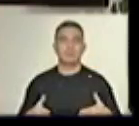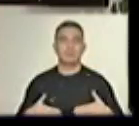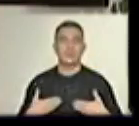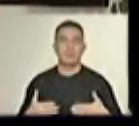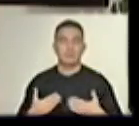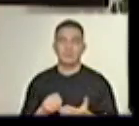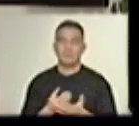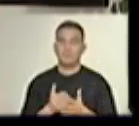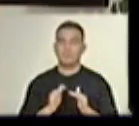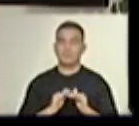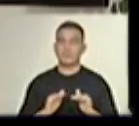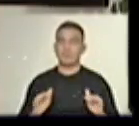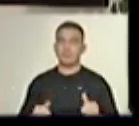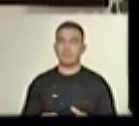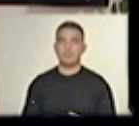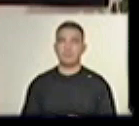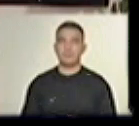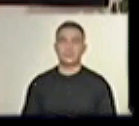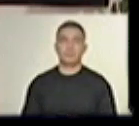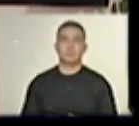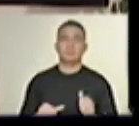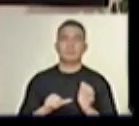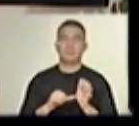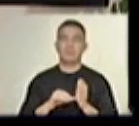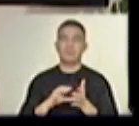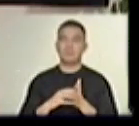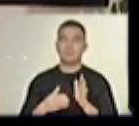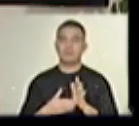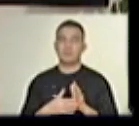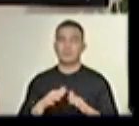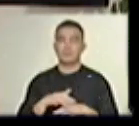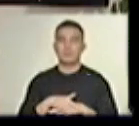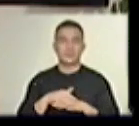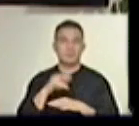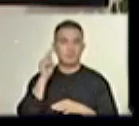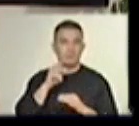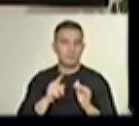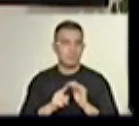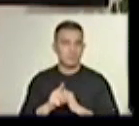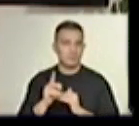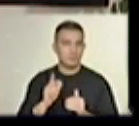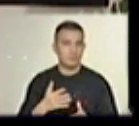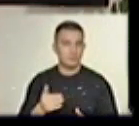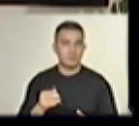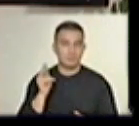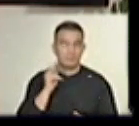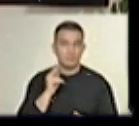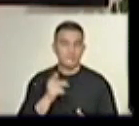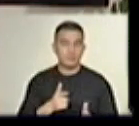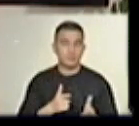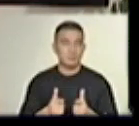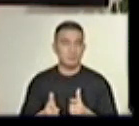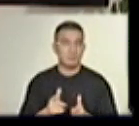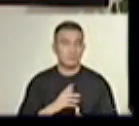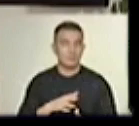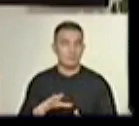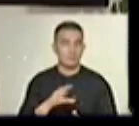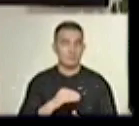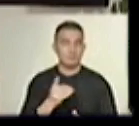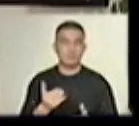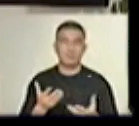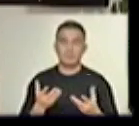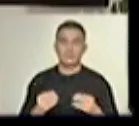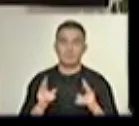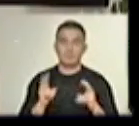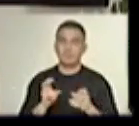Assalomu alaykum aziz o'quvchilar. 6-sinfda matematika darsini boshlaymiz. Darsga tayyor bo'lsangiz, bugungi mavzuni